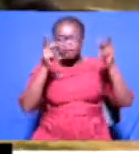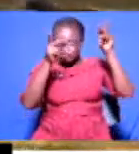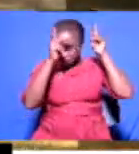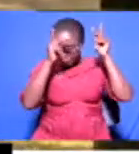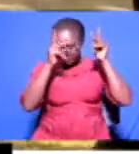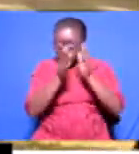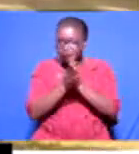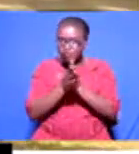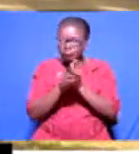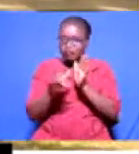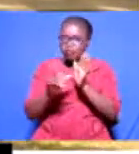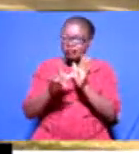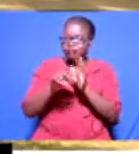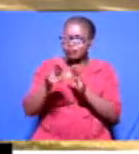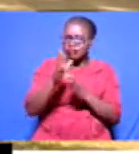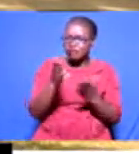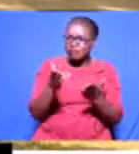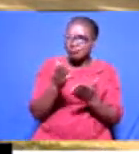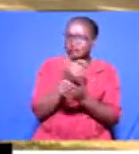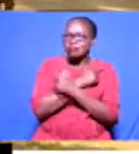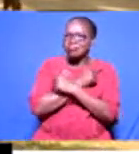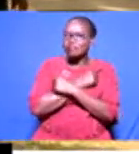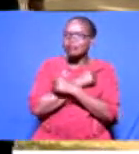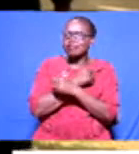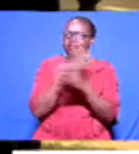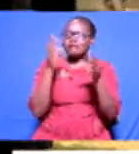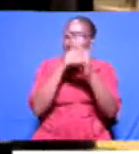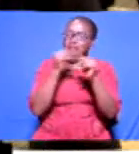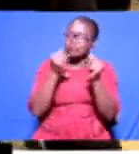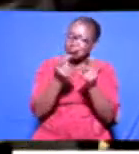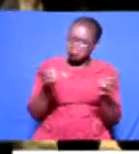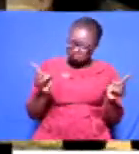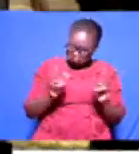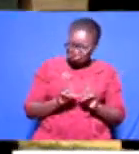Lwandeti Mahanga. Nilikuwa nampenda sana president wetu na